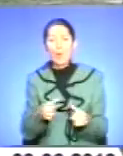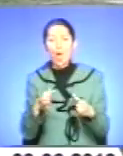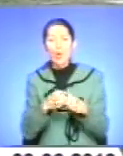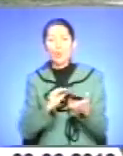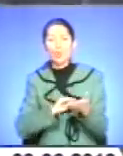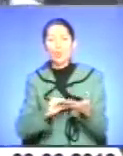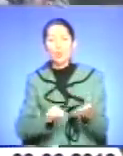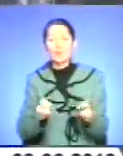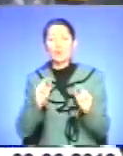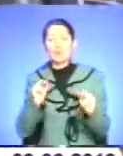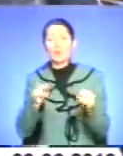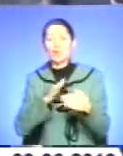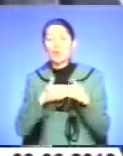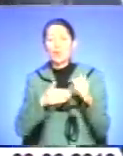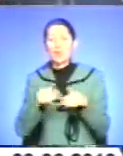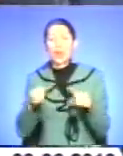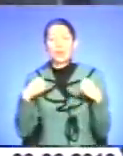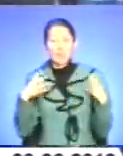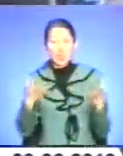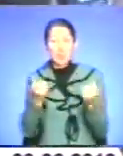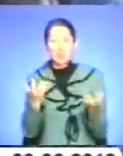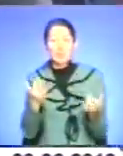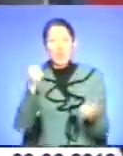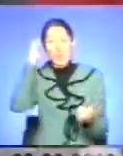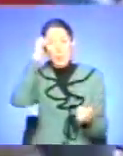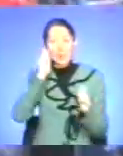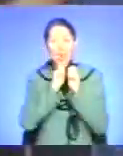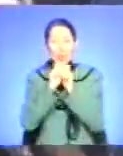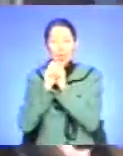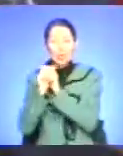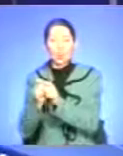журналістів з нагоди професійного свята отримала ще й пам'ятні подарунки.